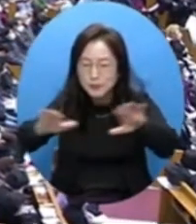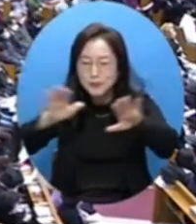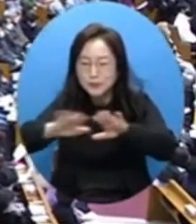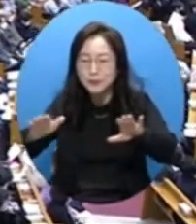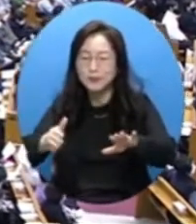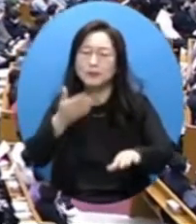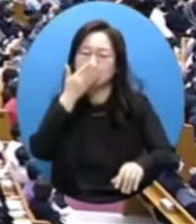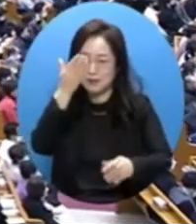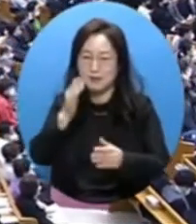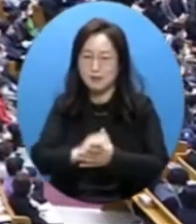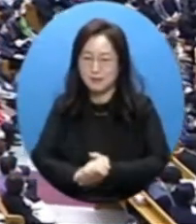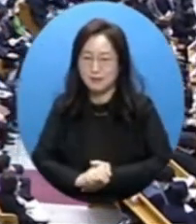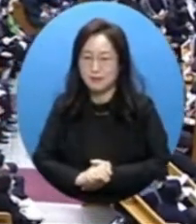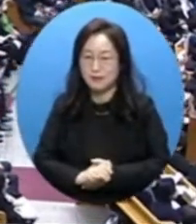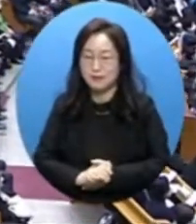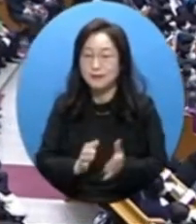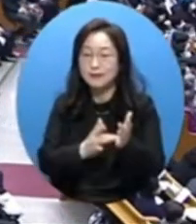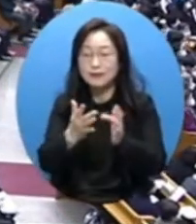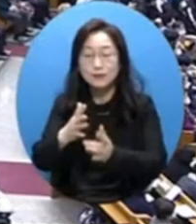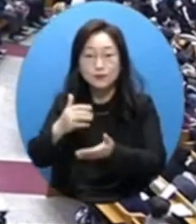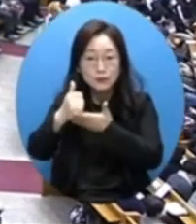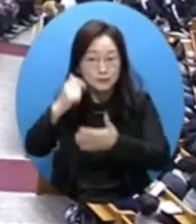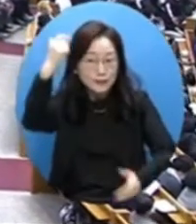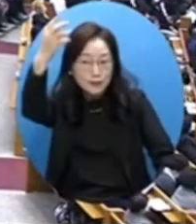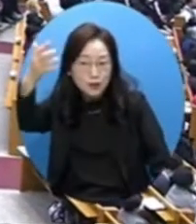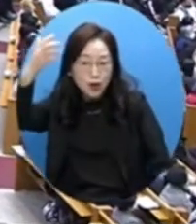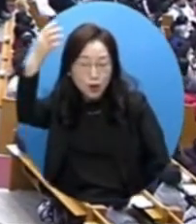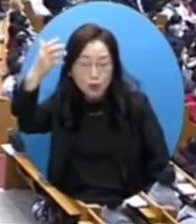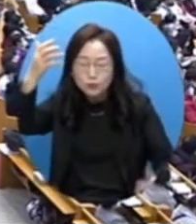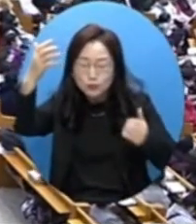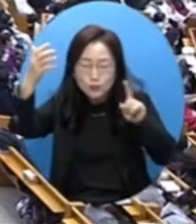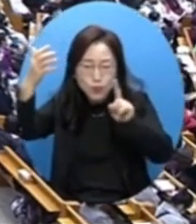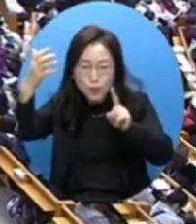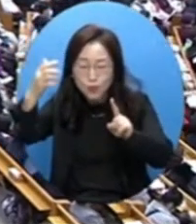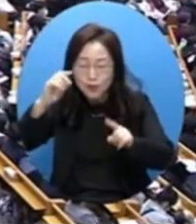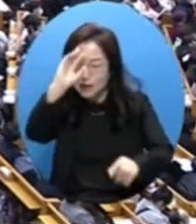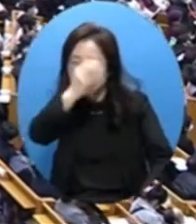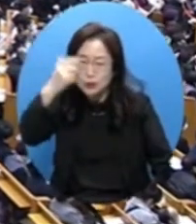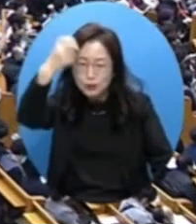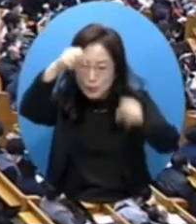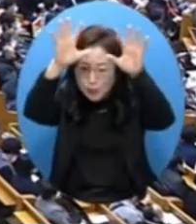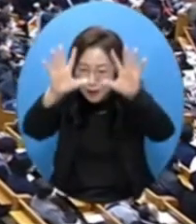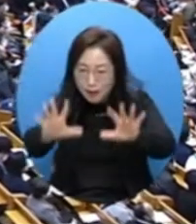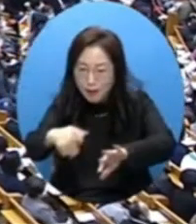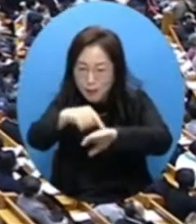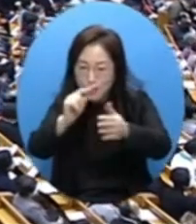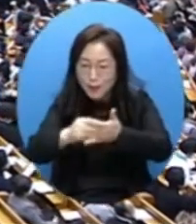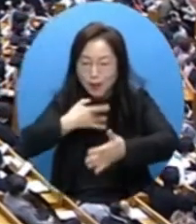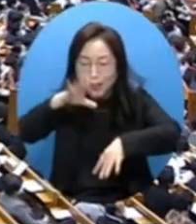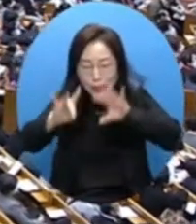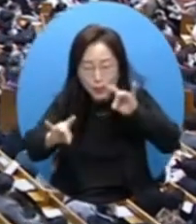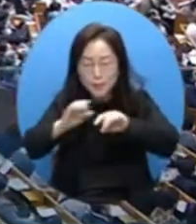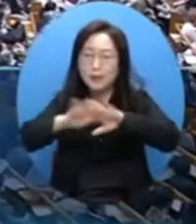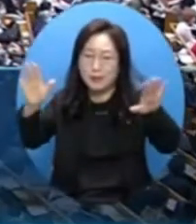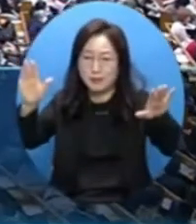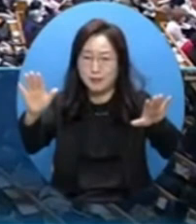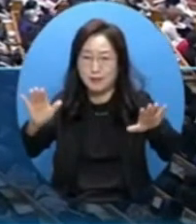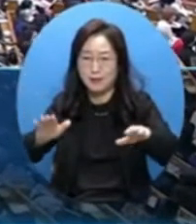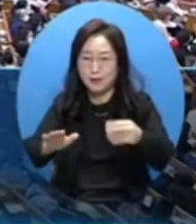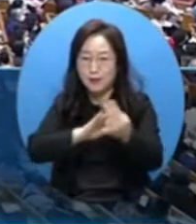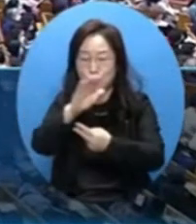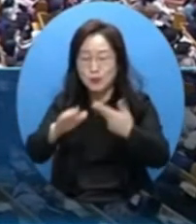있는 것입니다. 예수님의 영신 성령이 임할 때 우리 마음의 갈급함이 사라지게 됩니다. 요한복음 7장